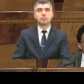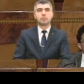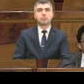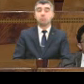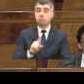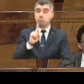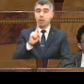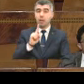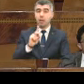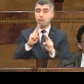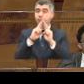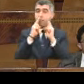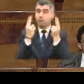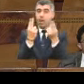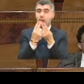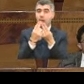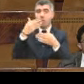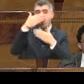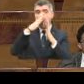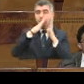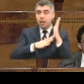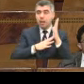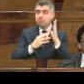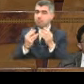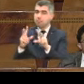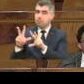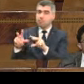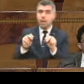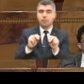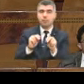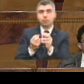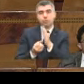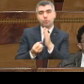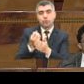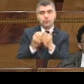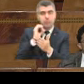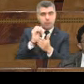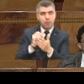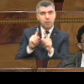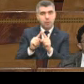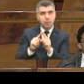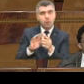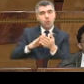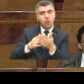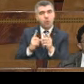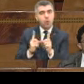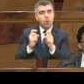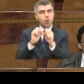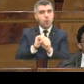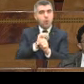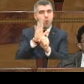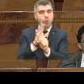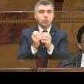يعرفه العالم والمملكة المغربية جزء منه من تطورات مستجدة في التعاطي مع الوباء والمتحورات